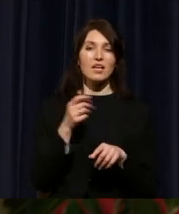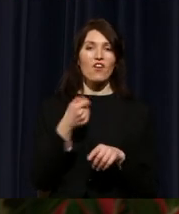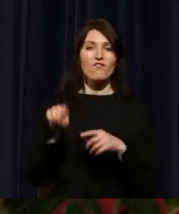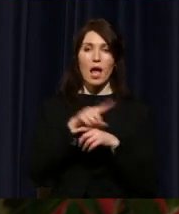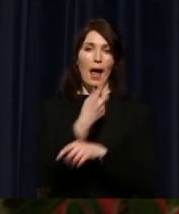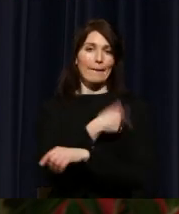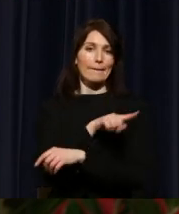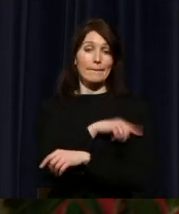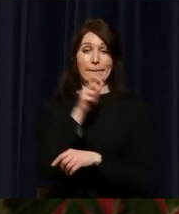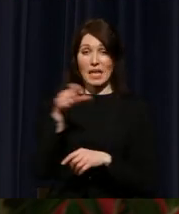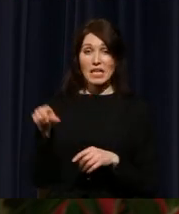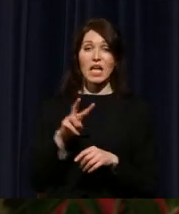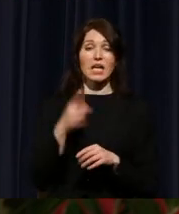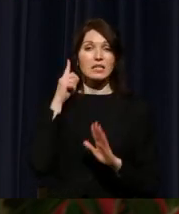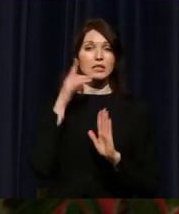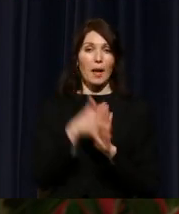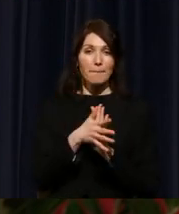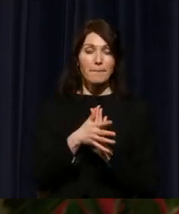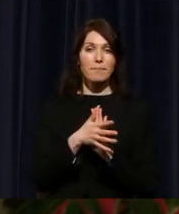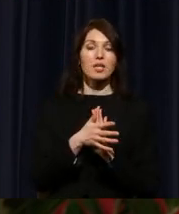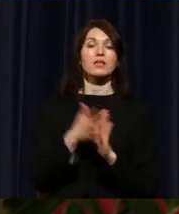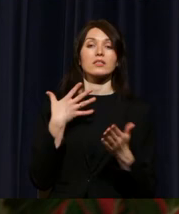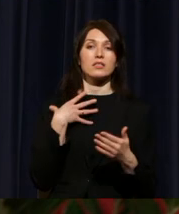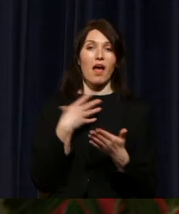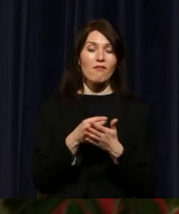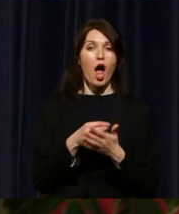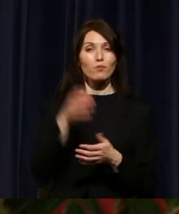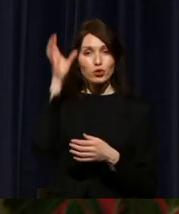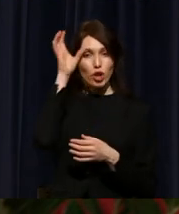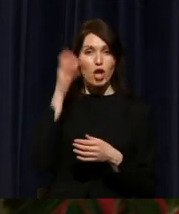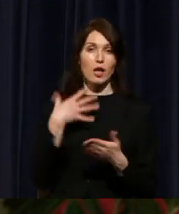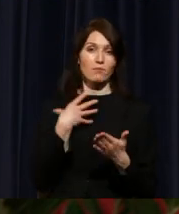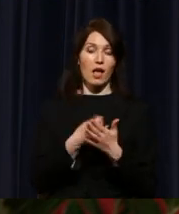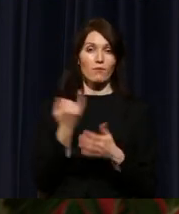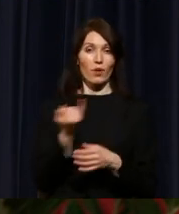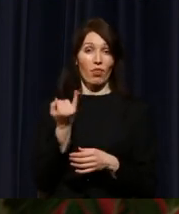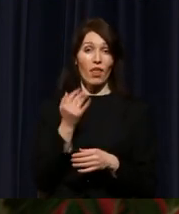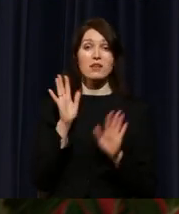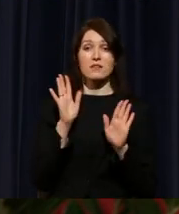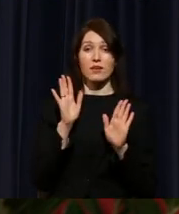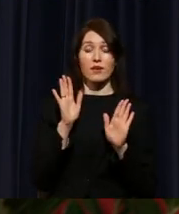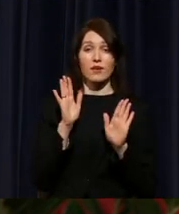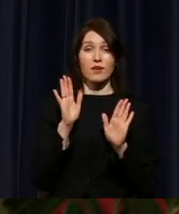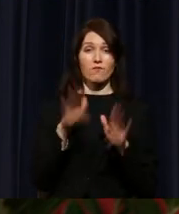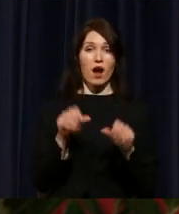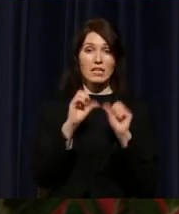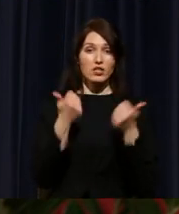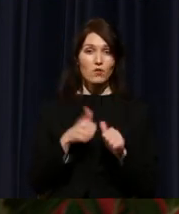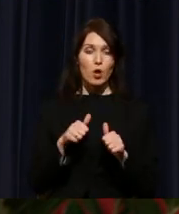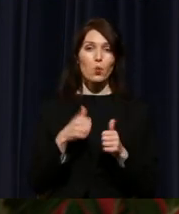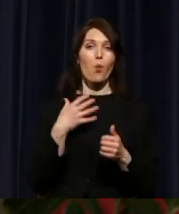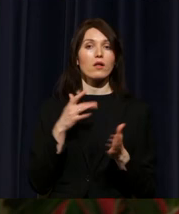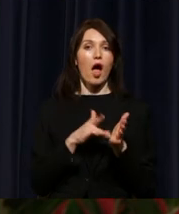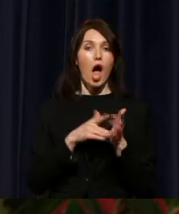mediķi, kas ir sapratuši, ka ar tām savām zināšanām un interesi var īstenībā izveidot kādu